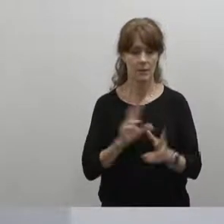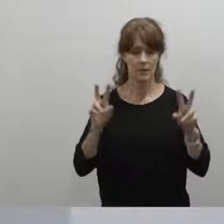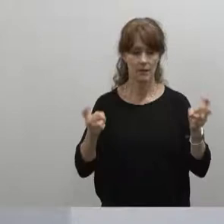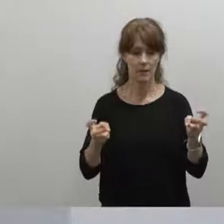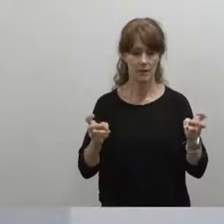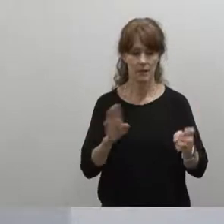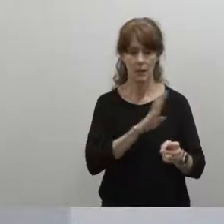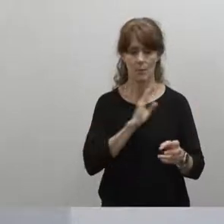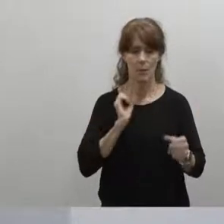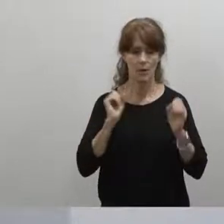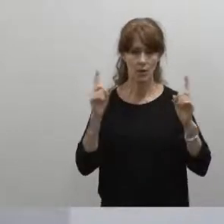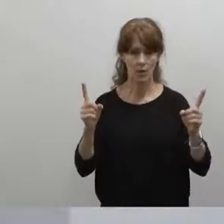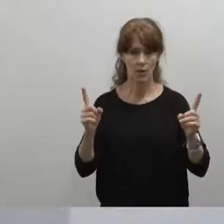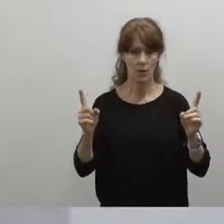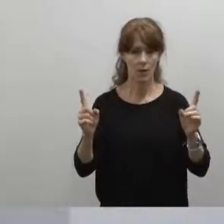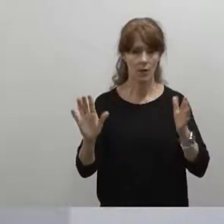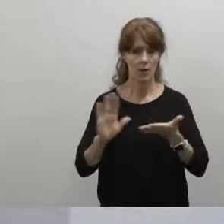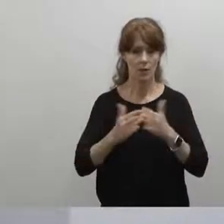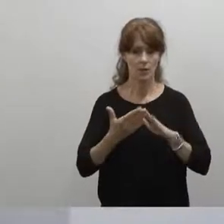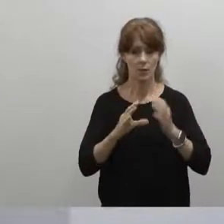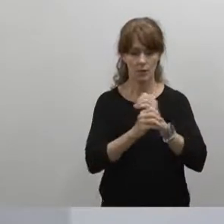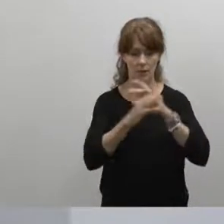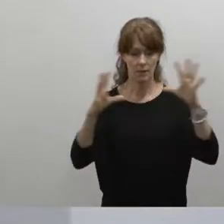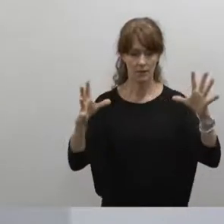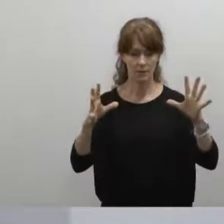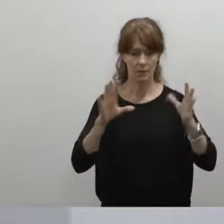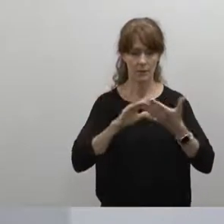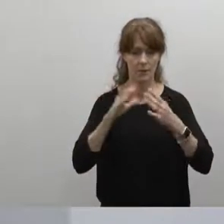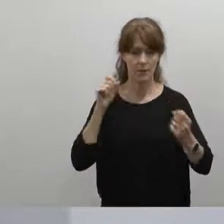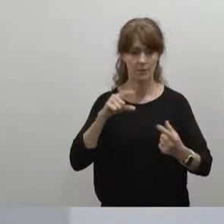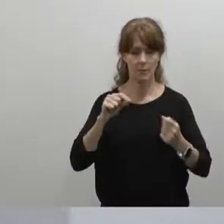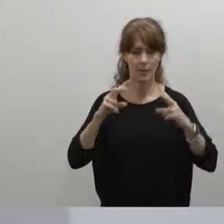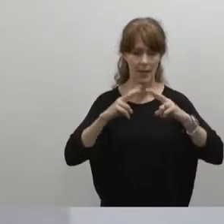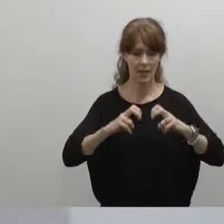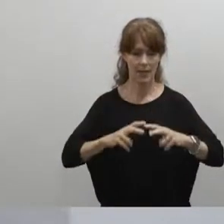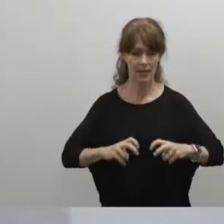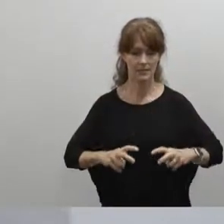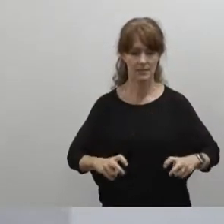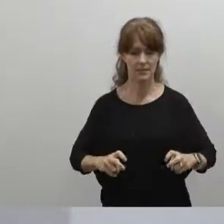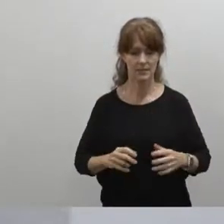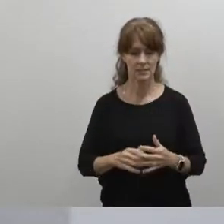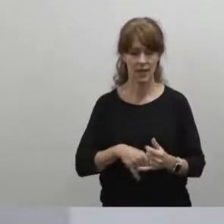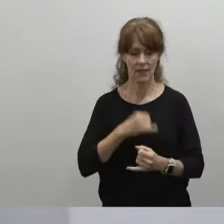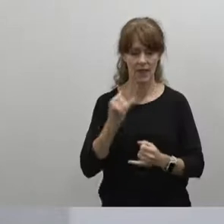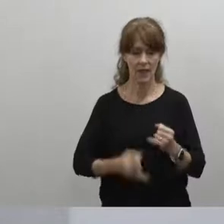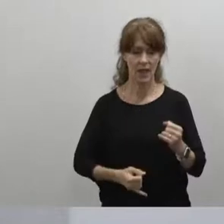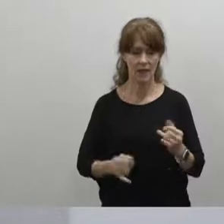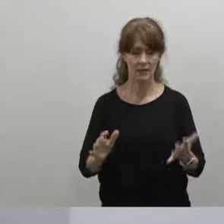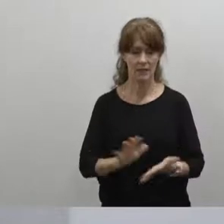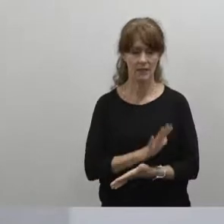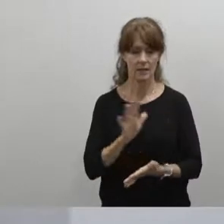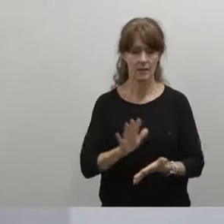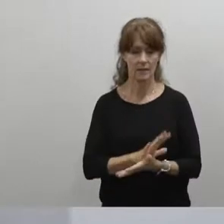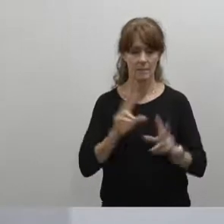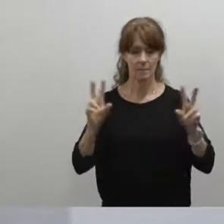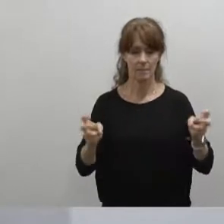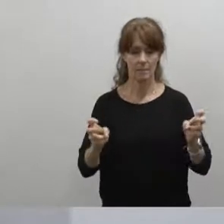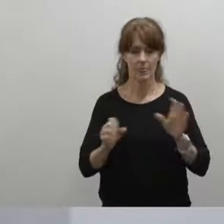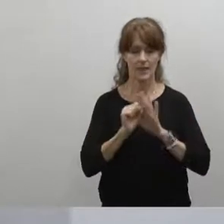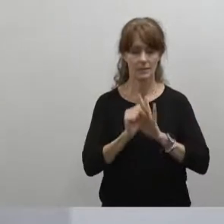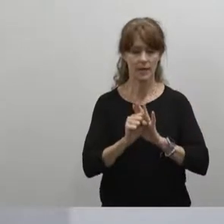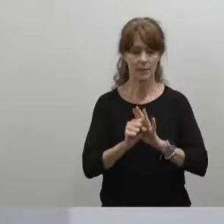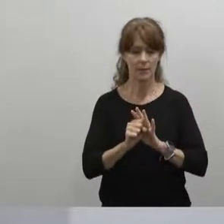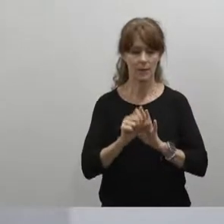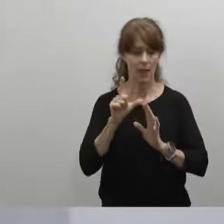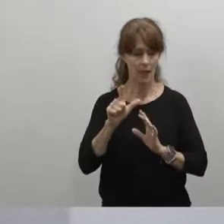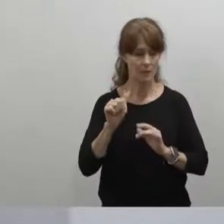dương miền ai cả xa ní sầm rập bằng hán sầm chưa cả nhà cam ca mà nè quan miền ca